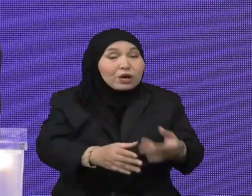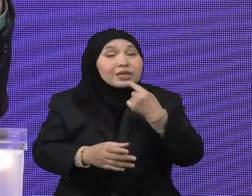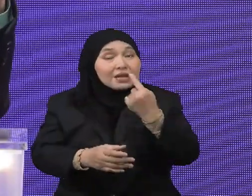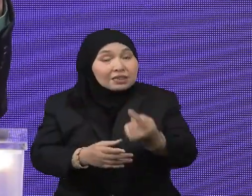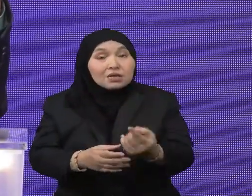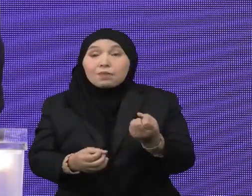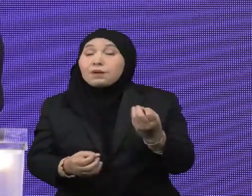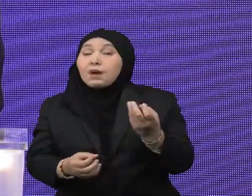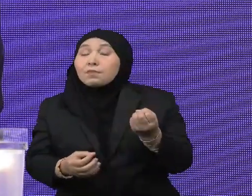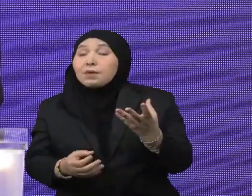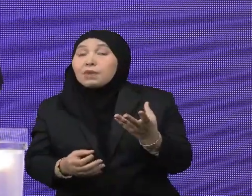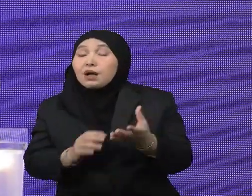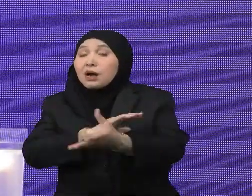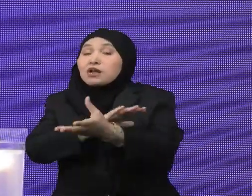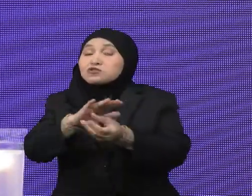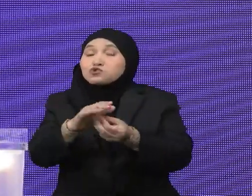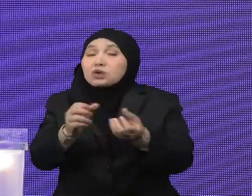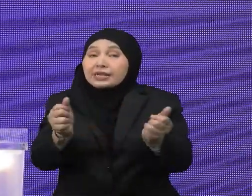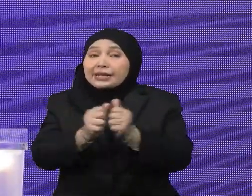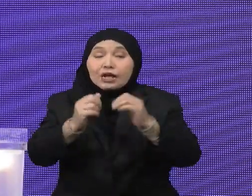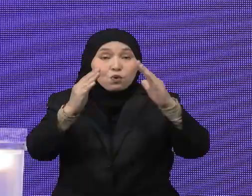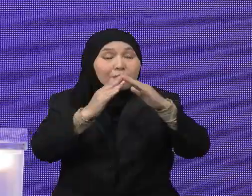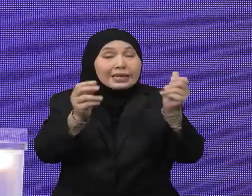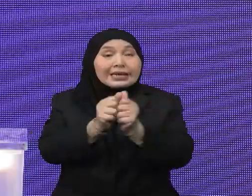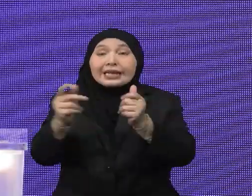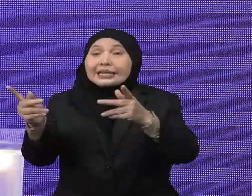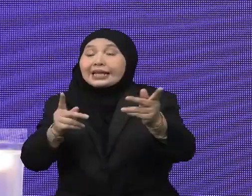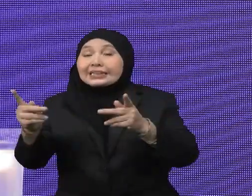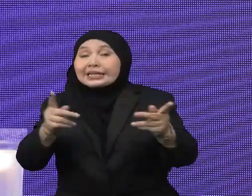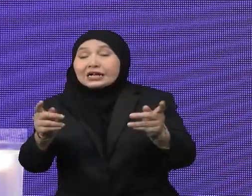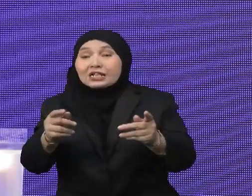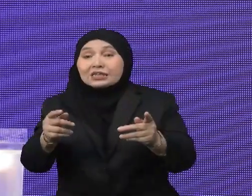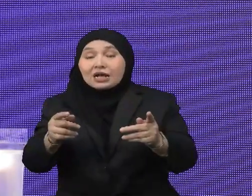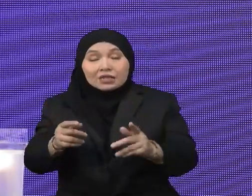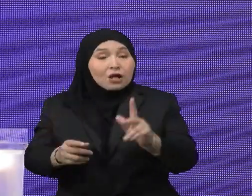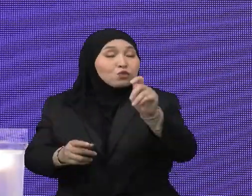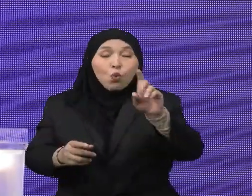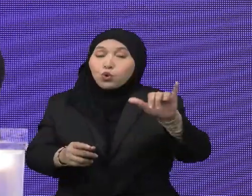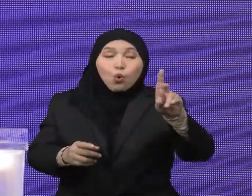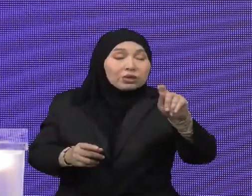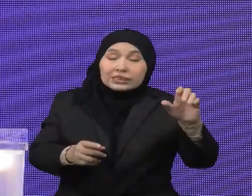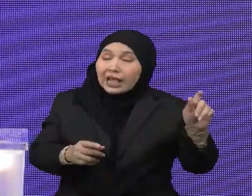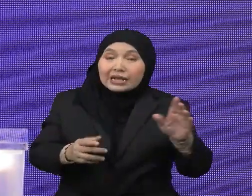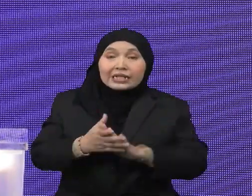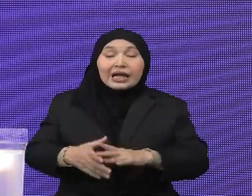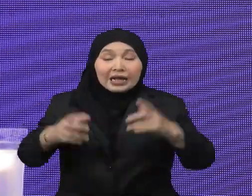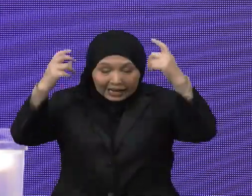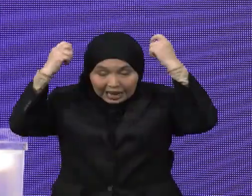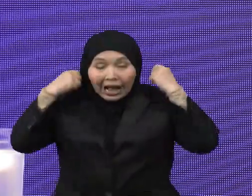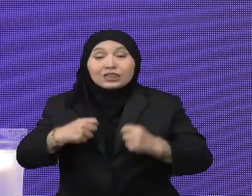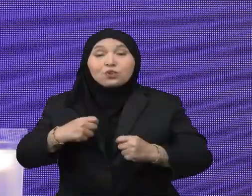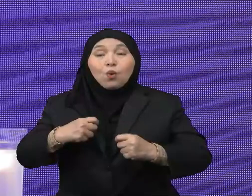bahwa dengan rumah dengan kereta Toyota kampusnya minta digantungkan